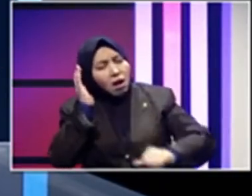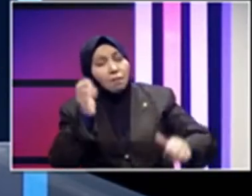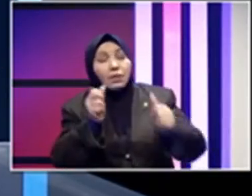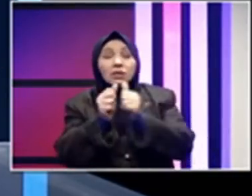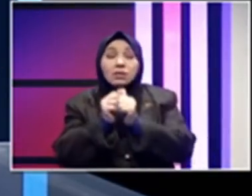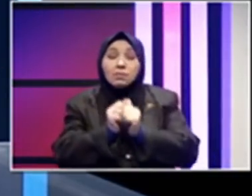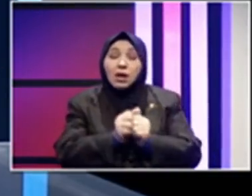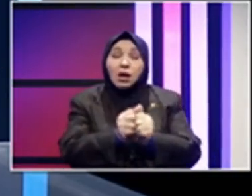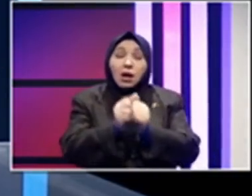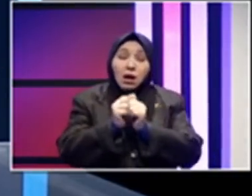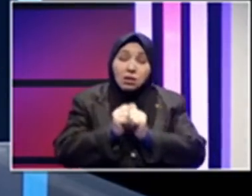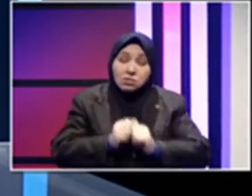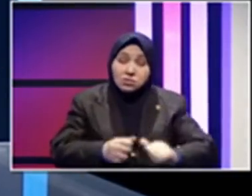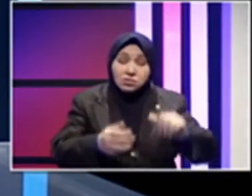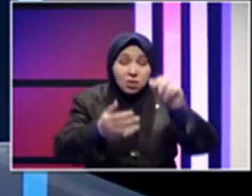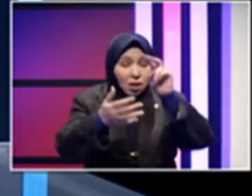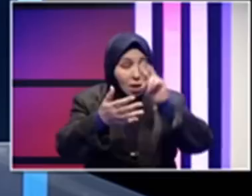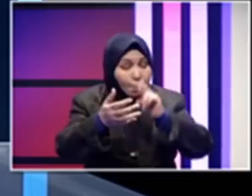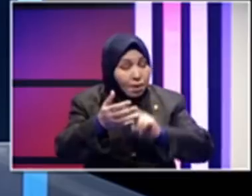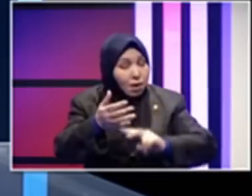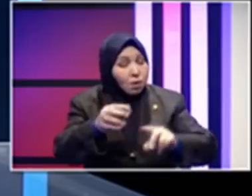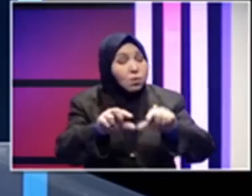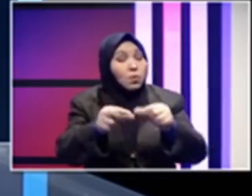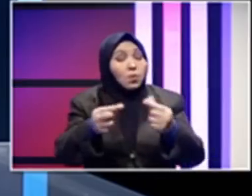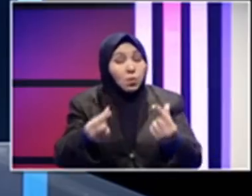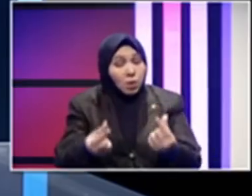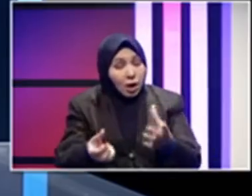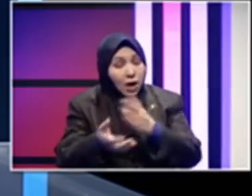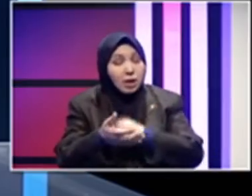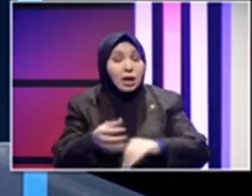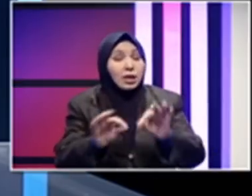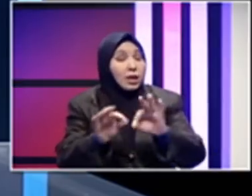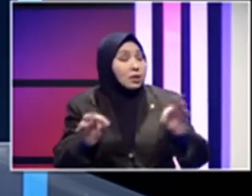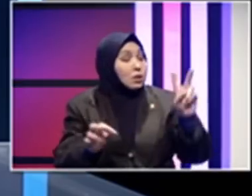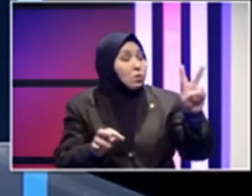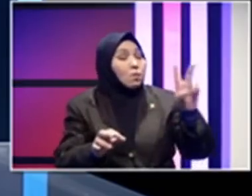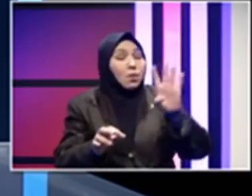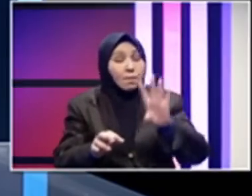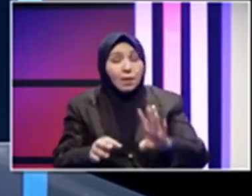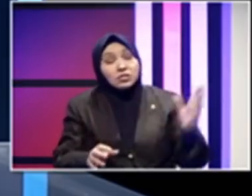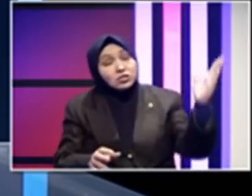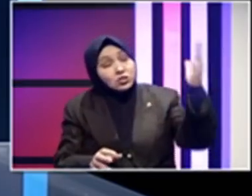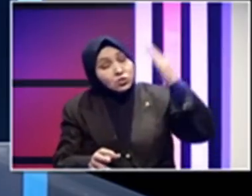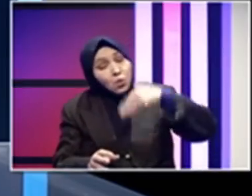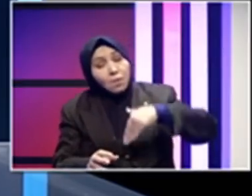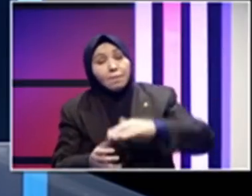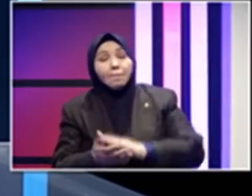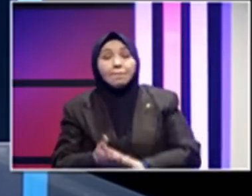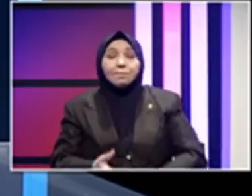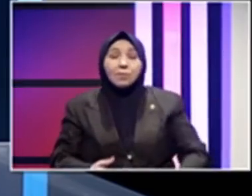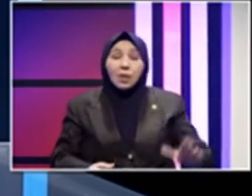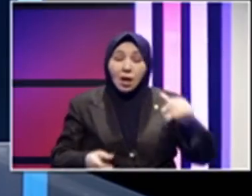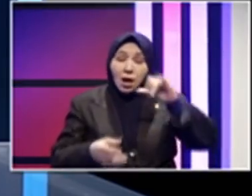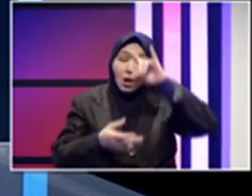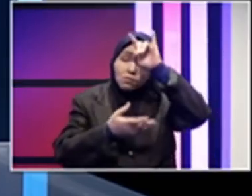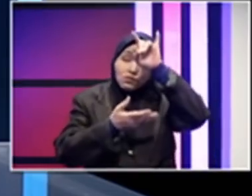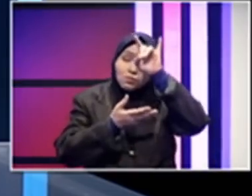Betul. Kita cuba sama-sama baca ayat yang ke-24. Jom. A'udzubillahi